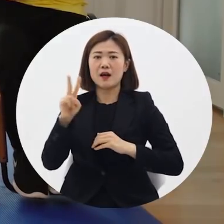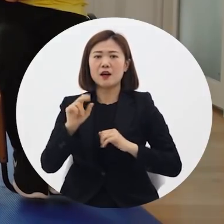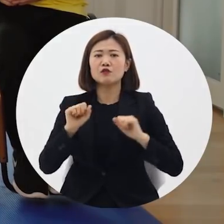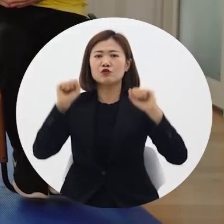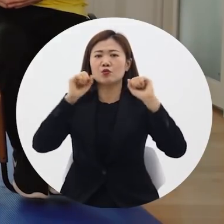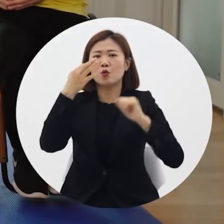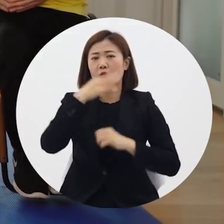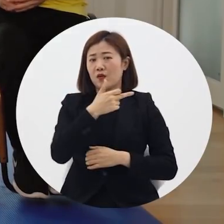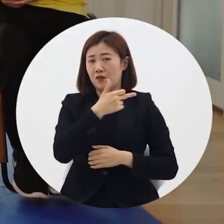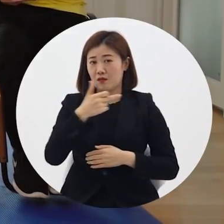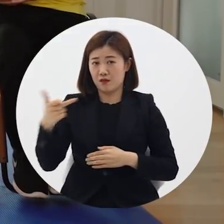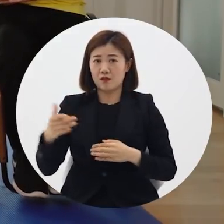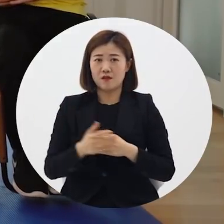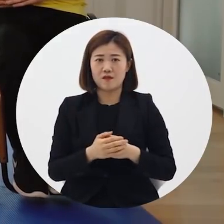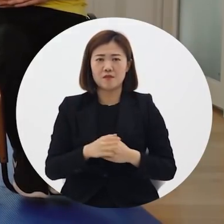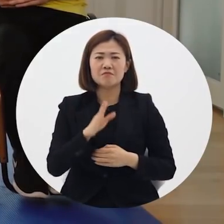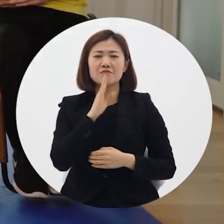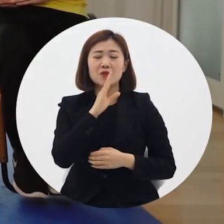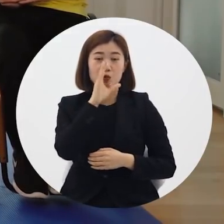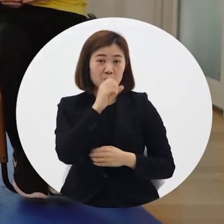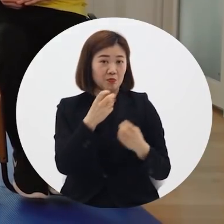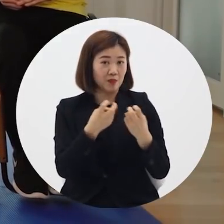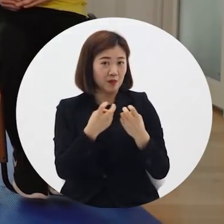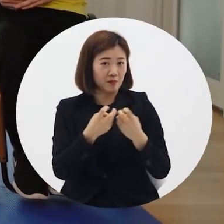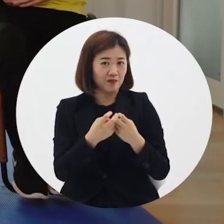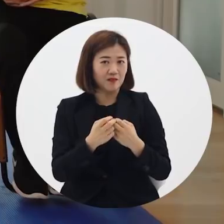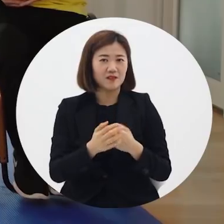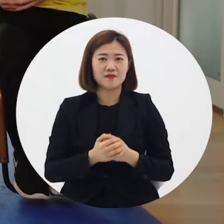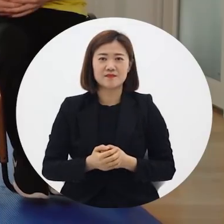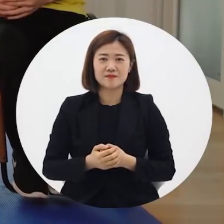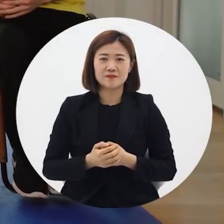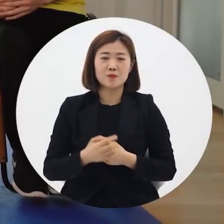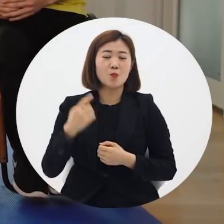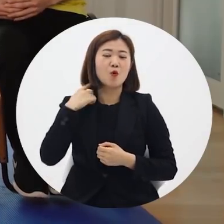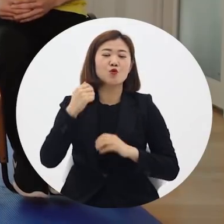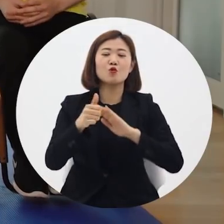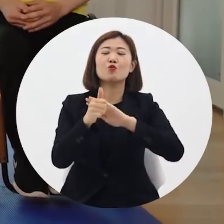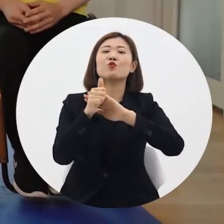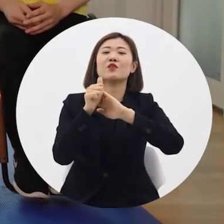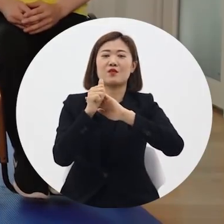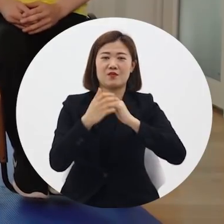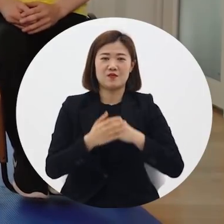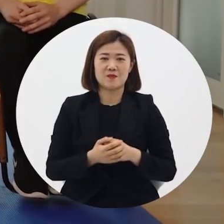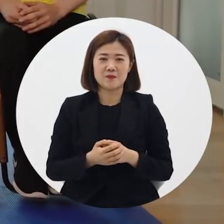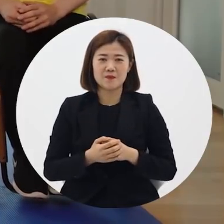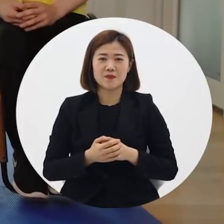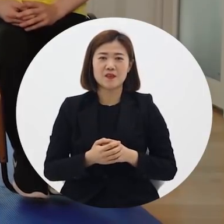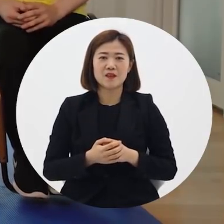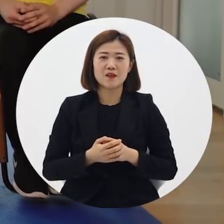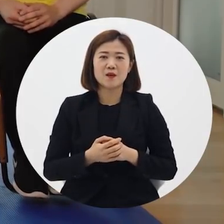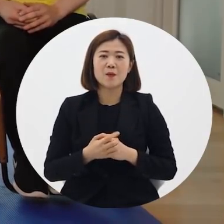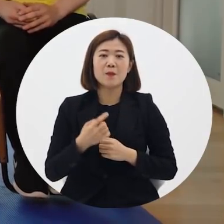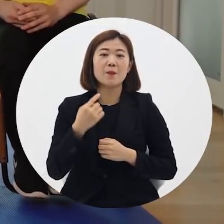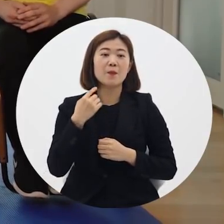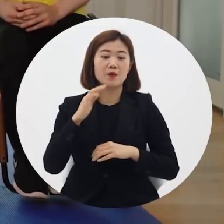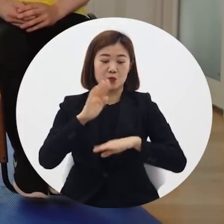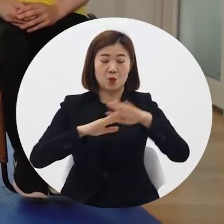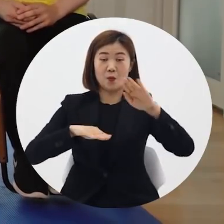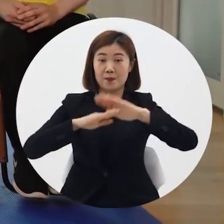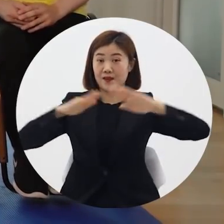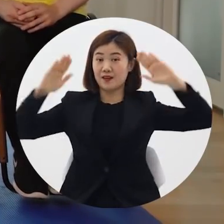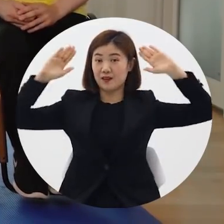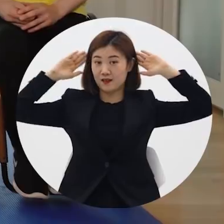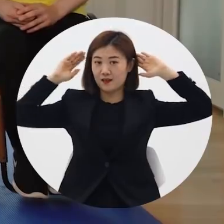방법이 있습니다. 아, 좋은 팁이네요. 목을 뒤로. 고급 팁이죠. 몸 손바닥을 이렇게